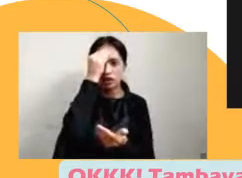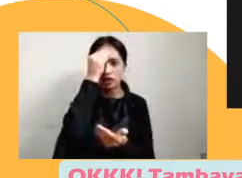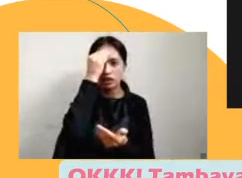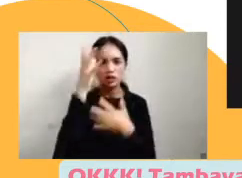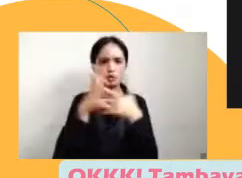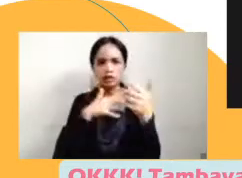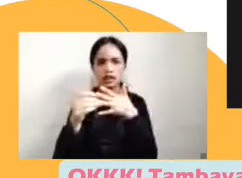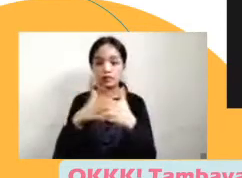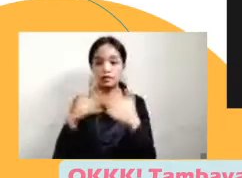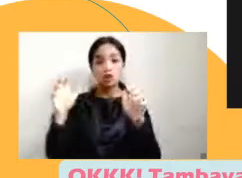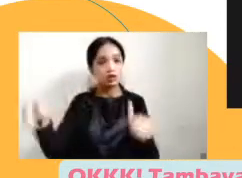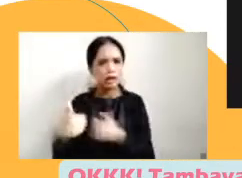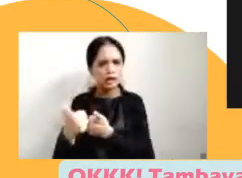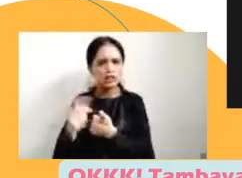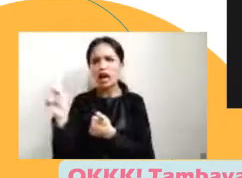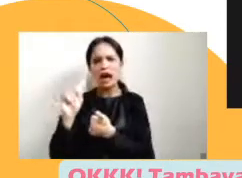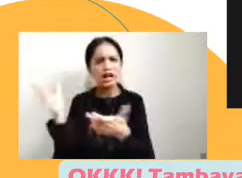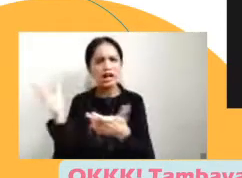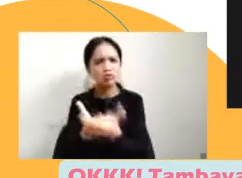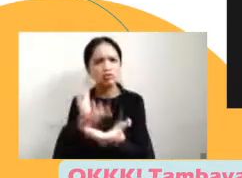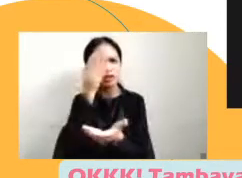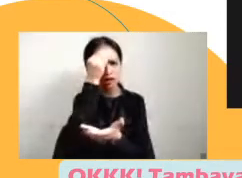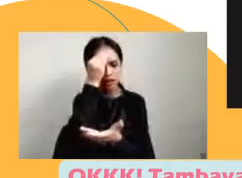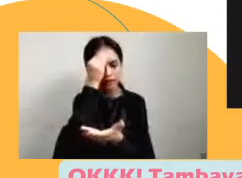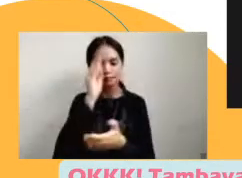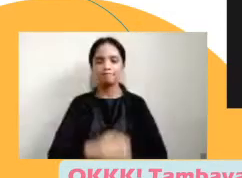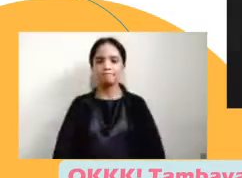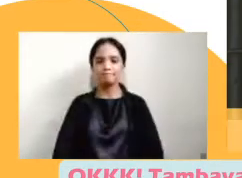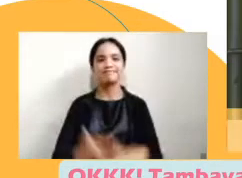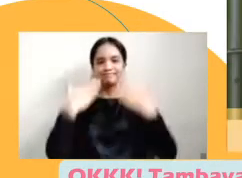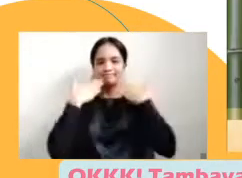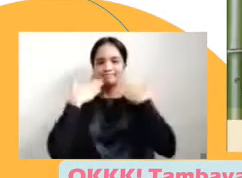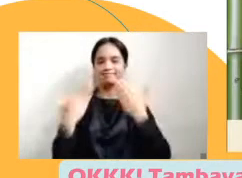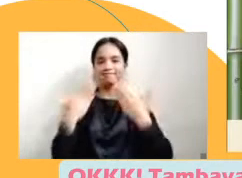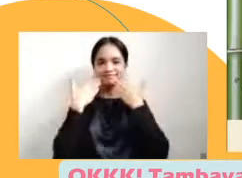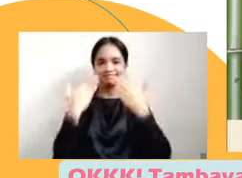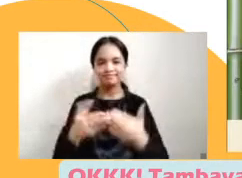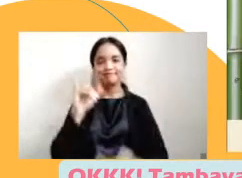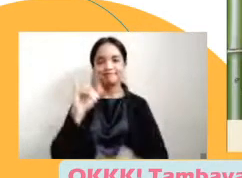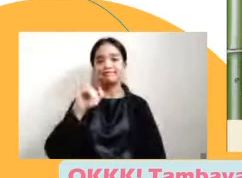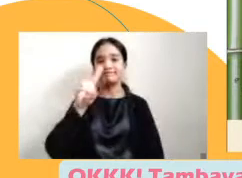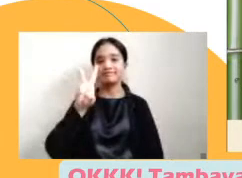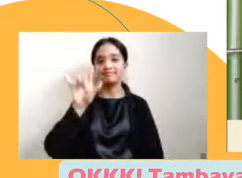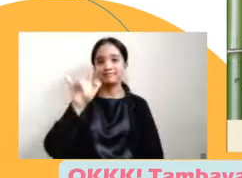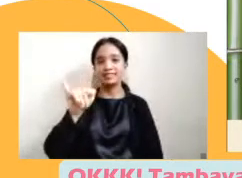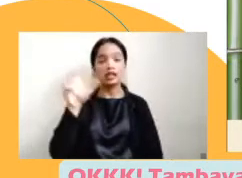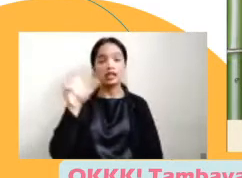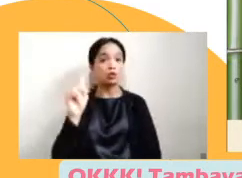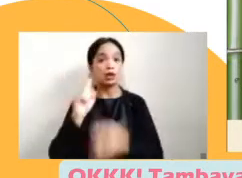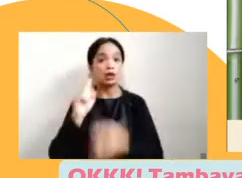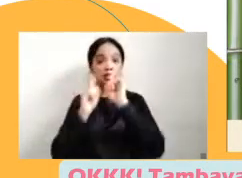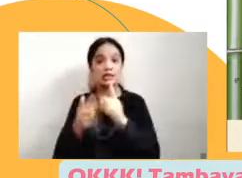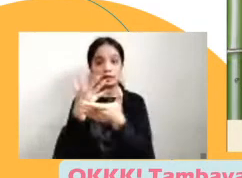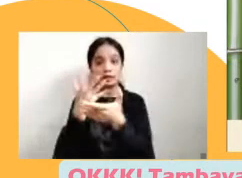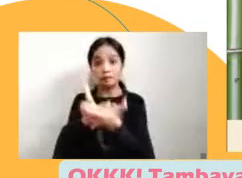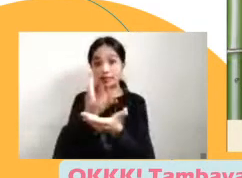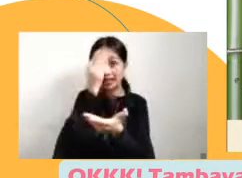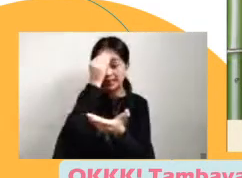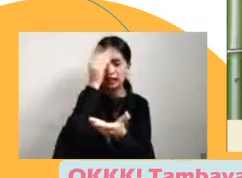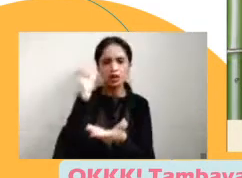karanasan na to? Sige nga. Okay, thank you very much Ivy, no, na ang kanyang aral na nabitbit ay